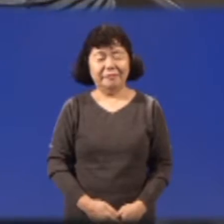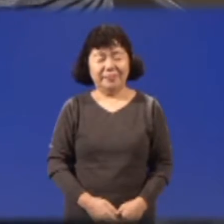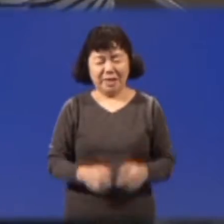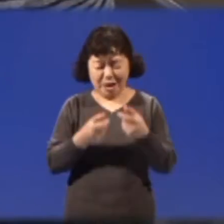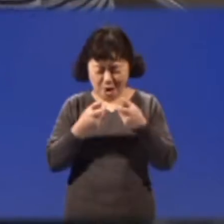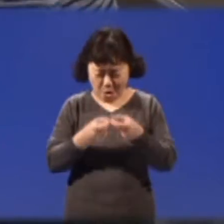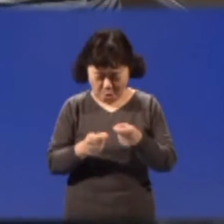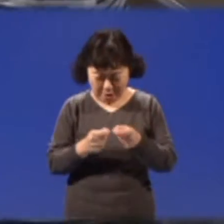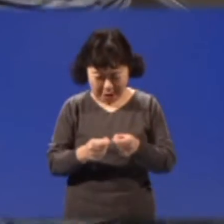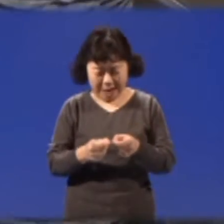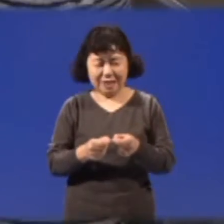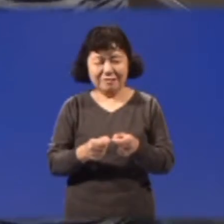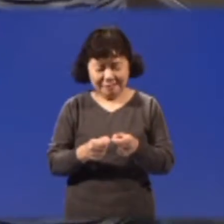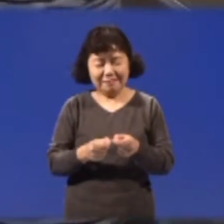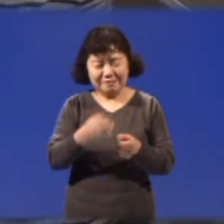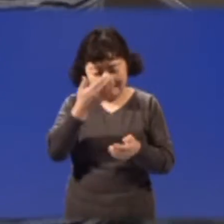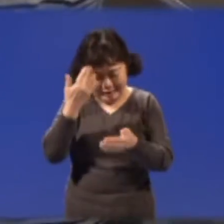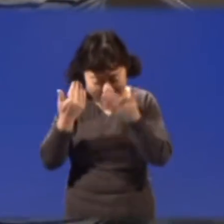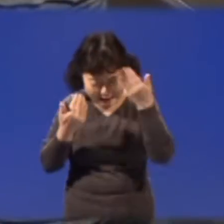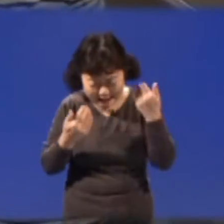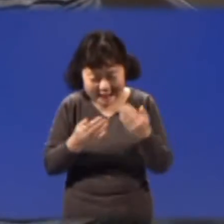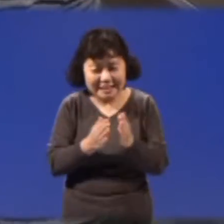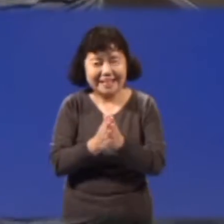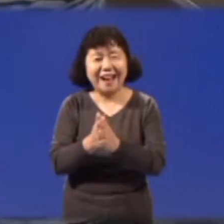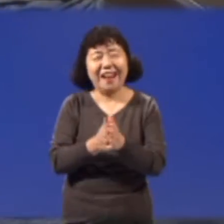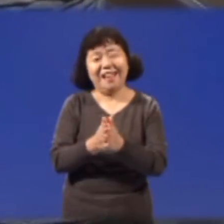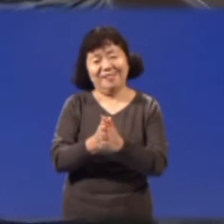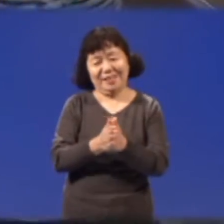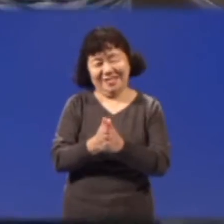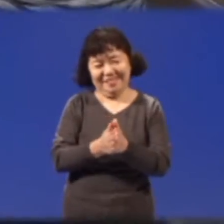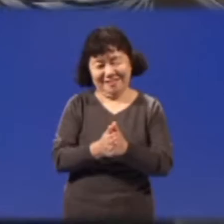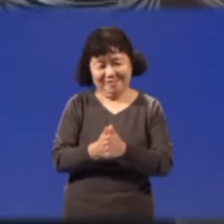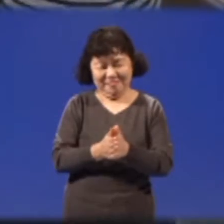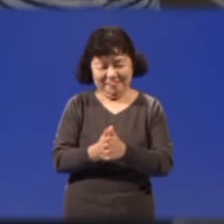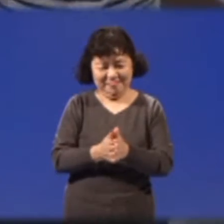しっかり泡立てて手の隅々まで洗いますよ。